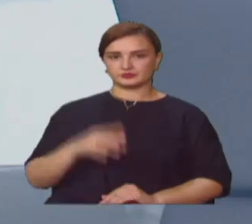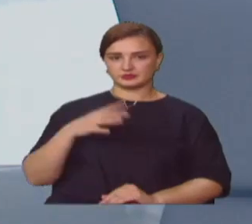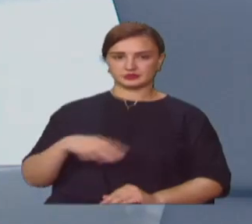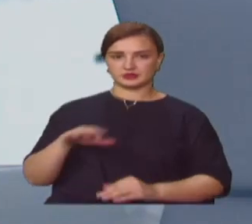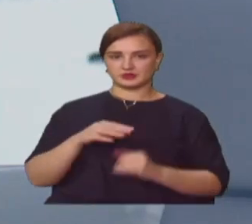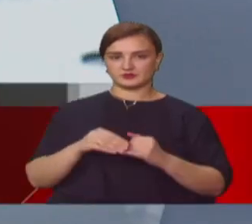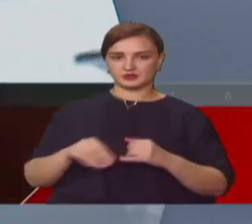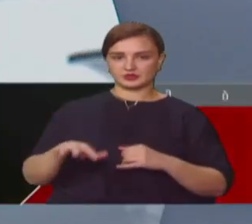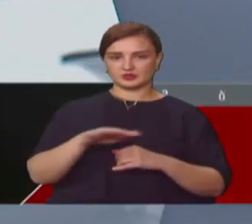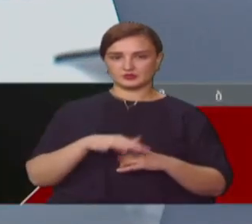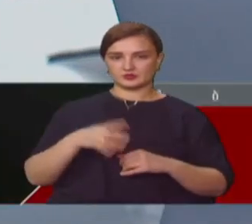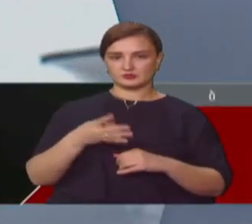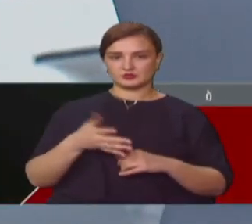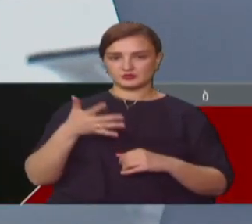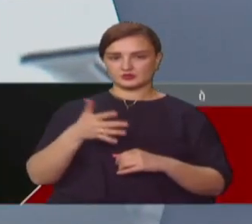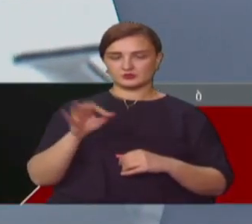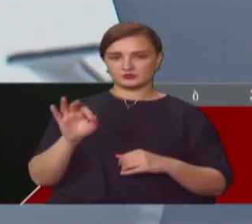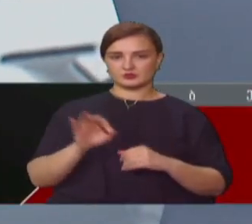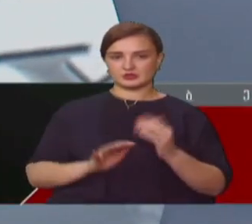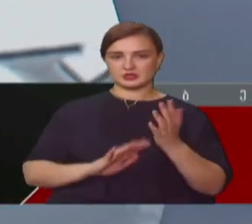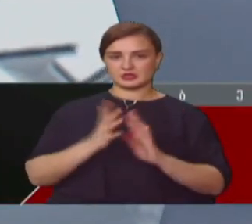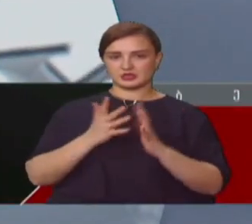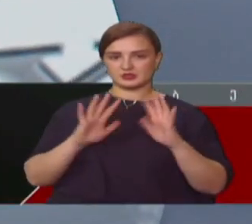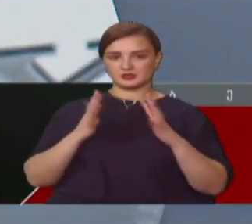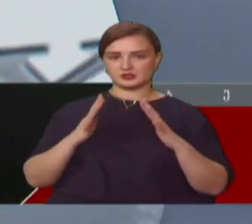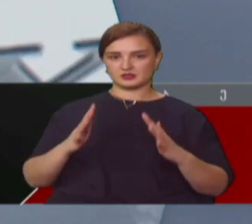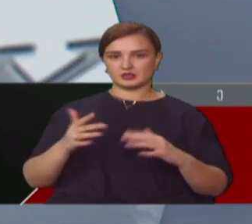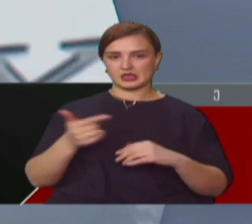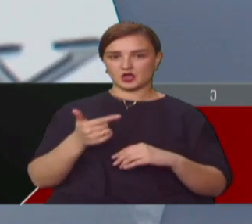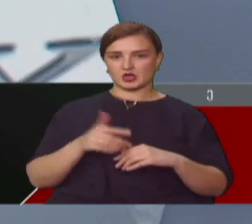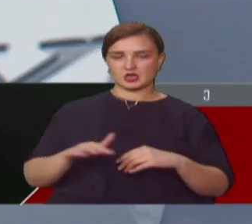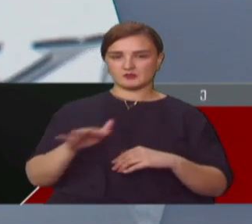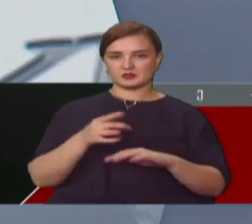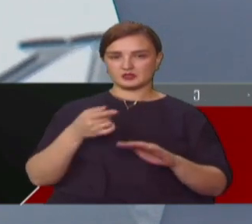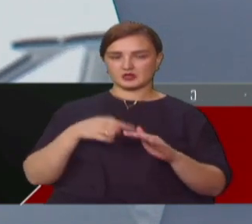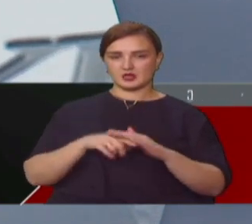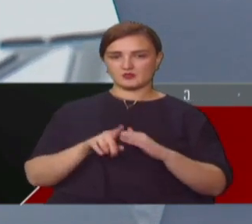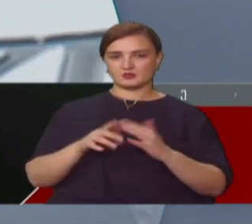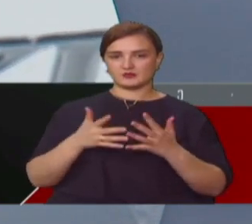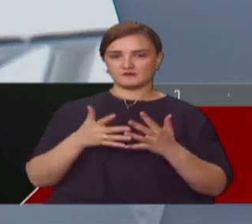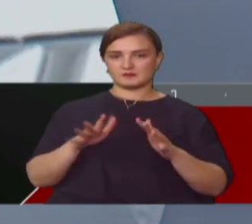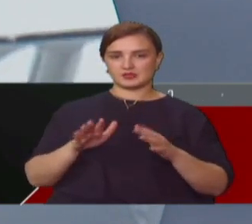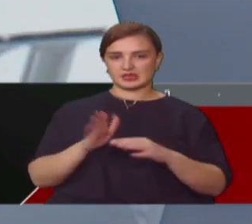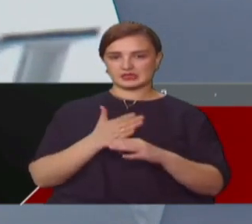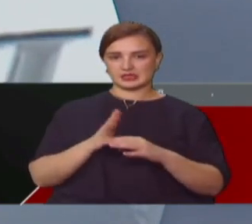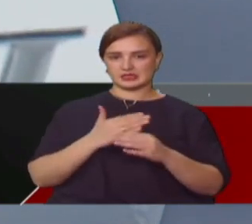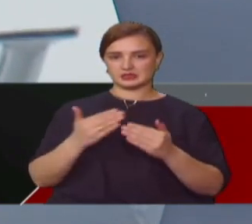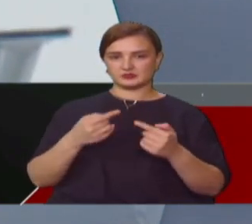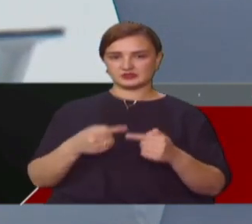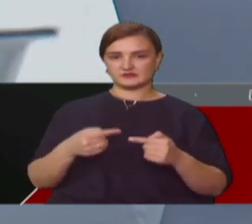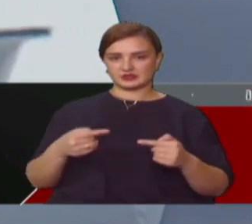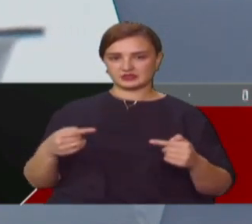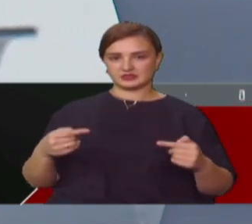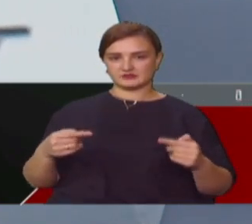საქართველოს ტერიტორიის თითქმის 45% თქით არის დაფარული. ქვეყნის გეოგრაფიდან გამომდინარე, ის უმეტესად ფერდობებზეა გადანაწილებული და სხვადასხვა სახეობის